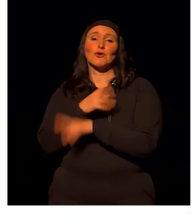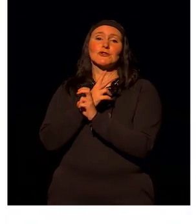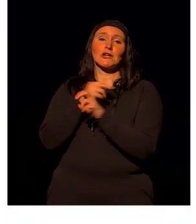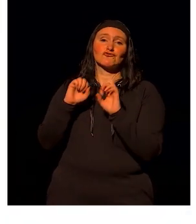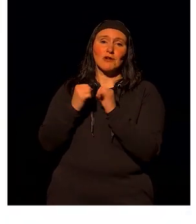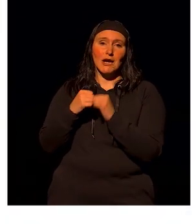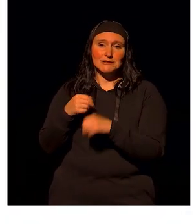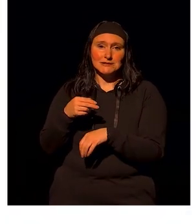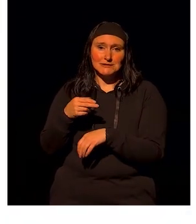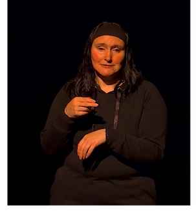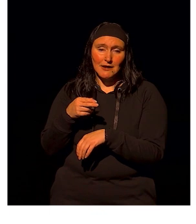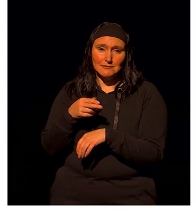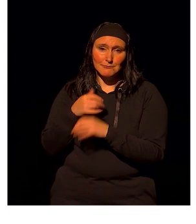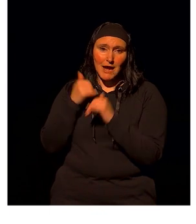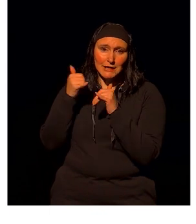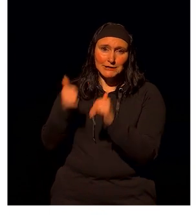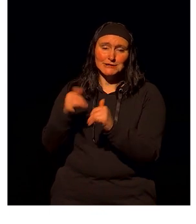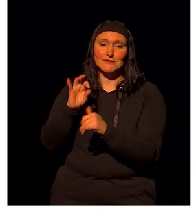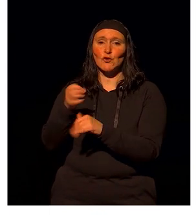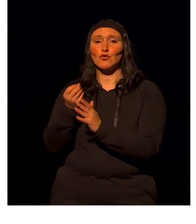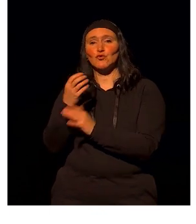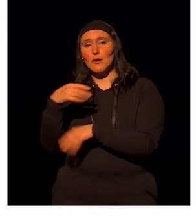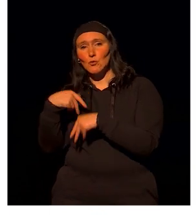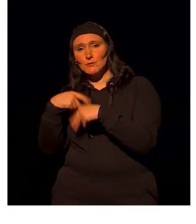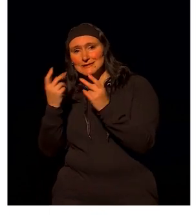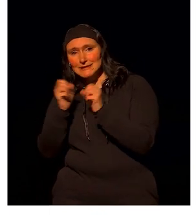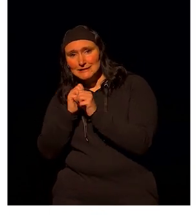Staatspreis für Kulturpublizistik.